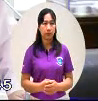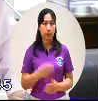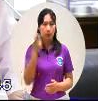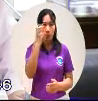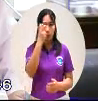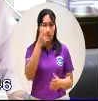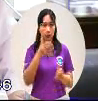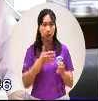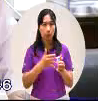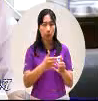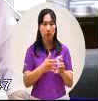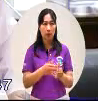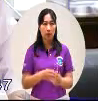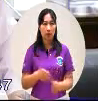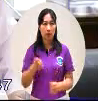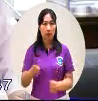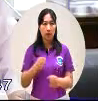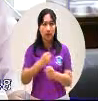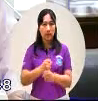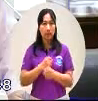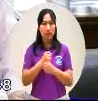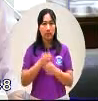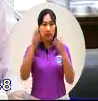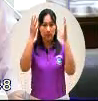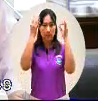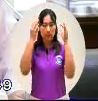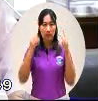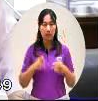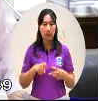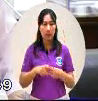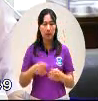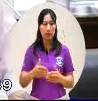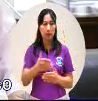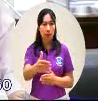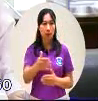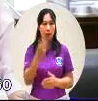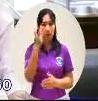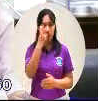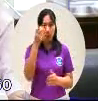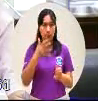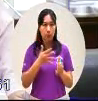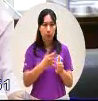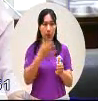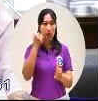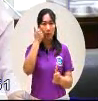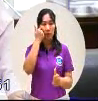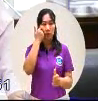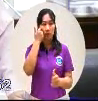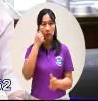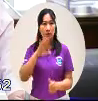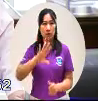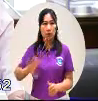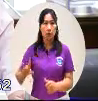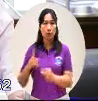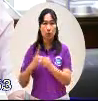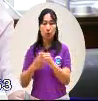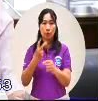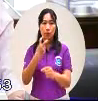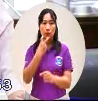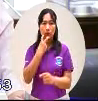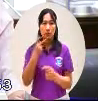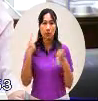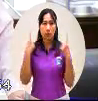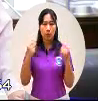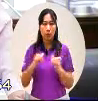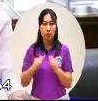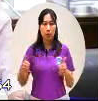纳玛夏的工程是哪一个单位来督导？ 好，跟议员报告哈，是属于我们中央原民会的经费补助这个部分的话，